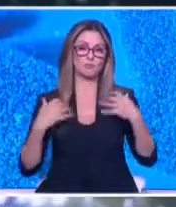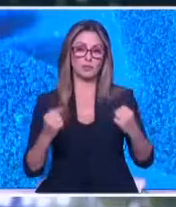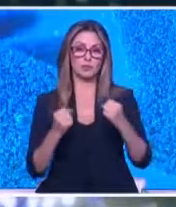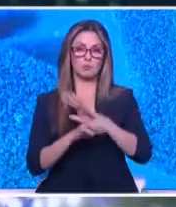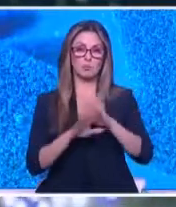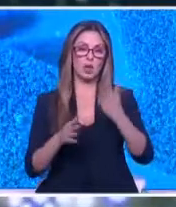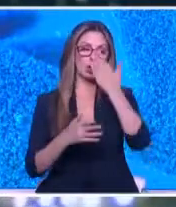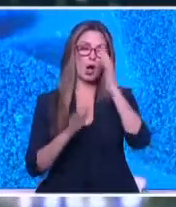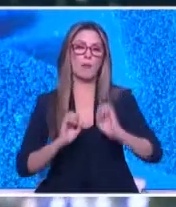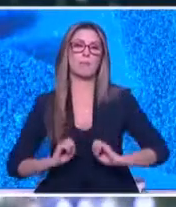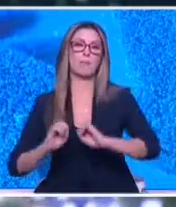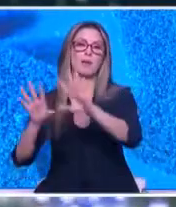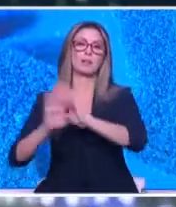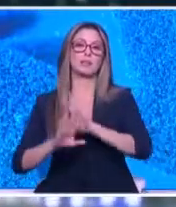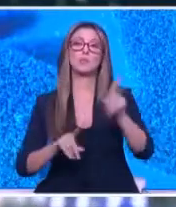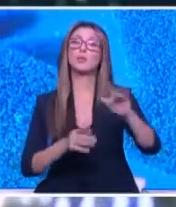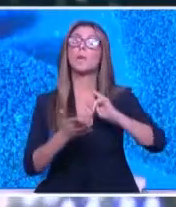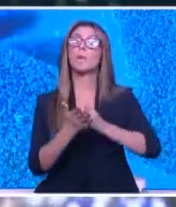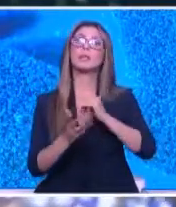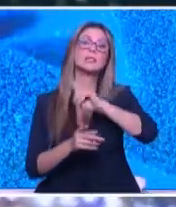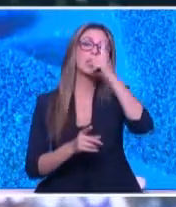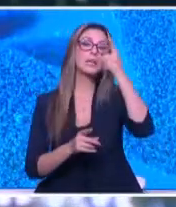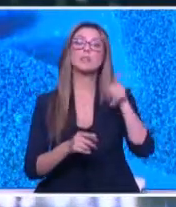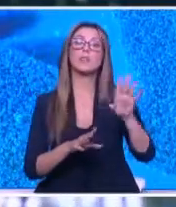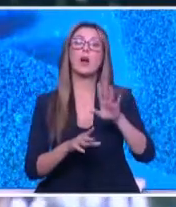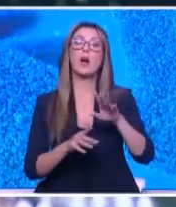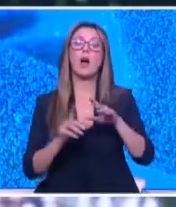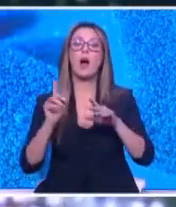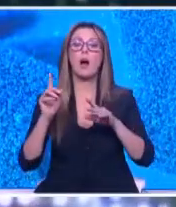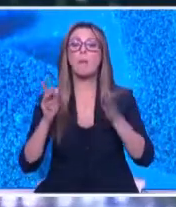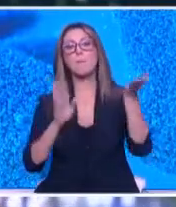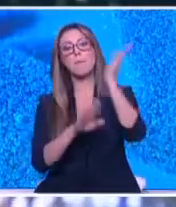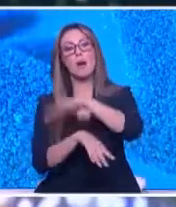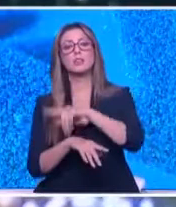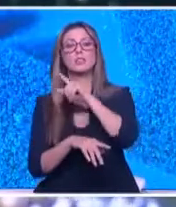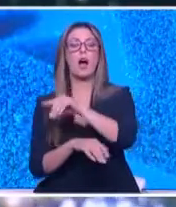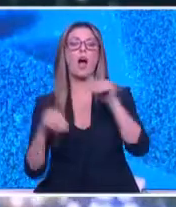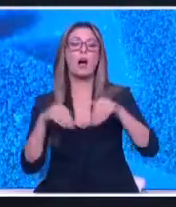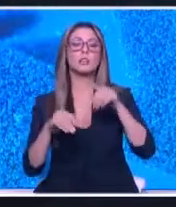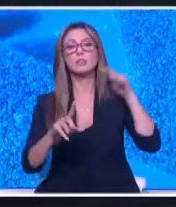Bu arada boz ayının sadece baldan zehirlenmediği, onlarca arının saldırısına uğradığı için bayıldığı belirlendi.